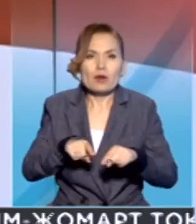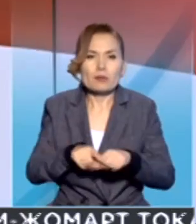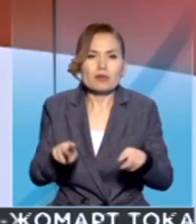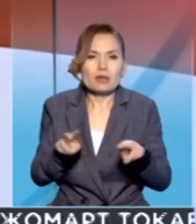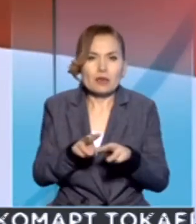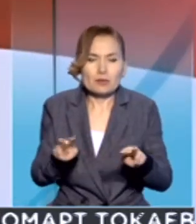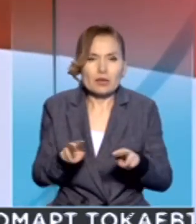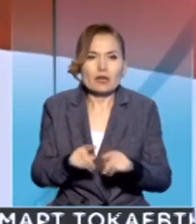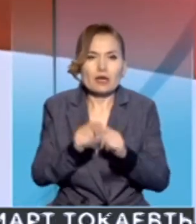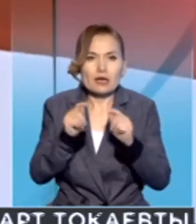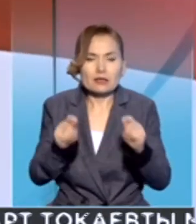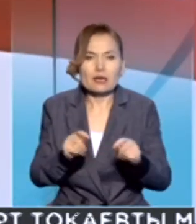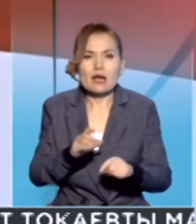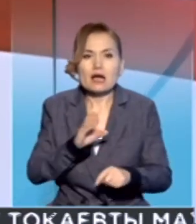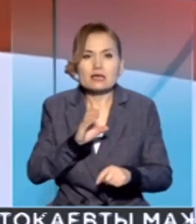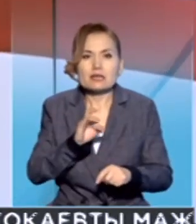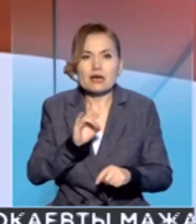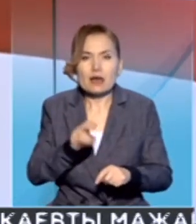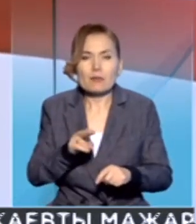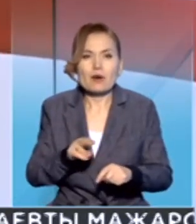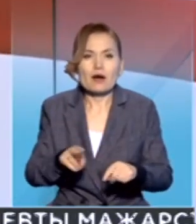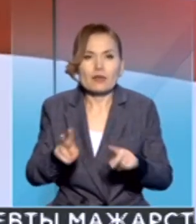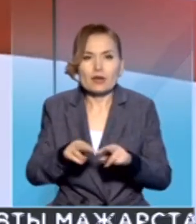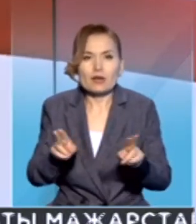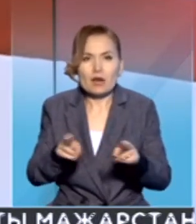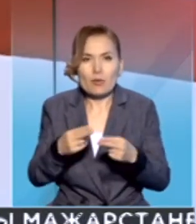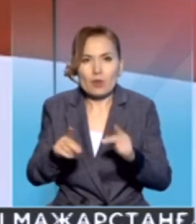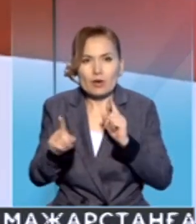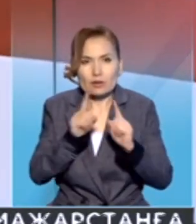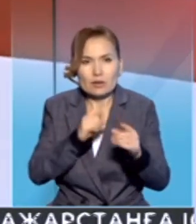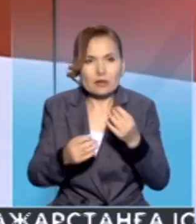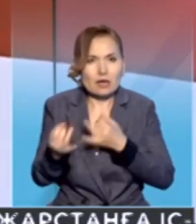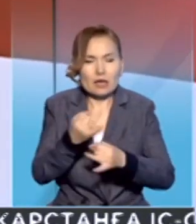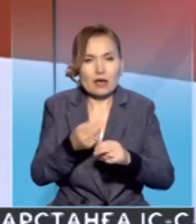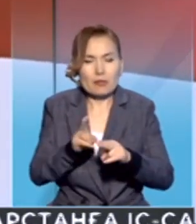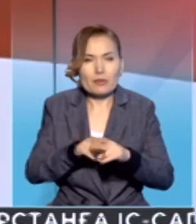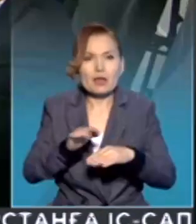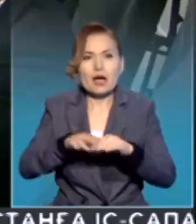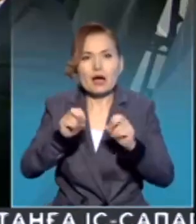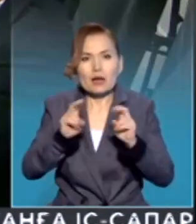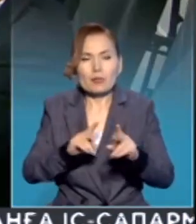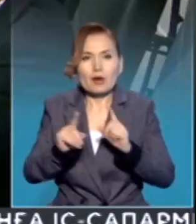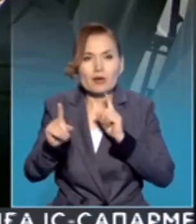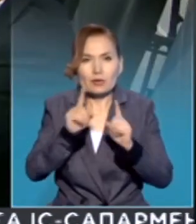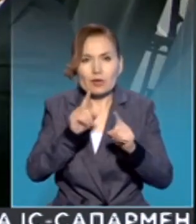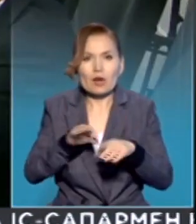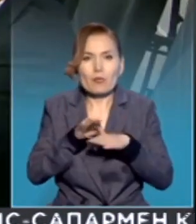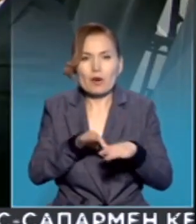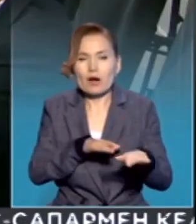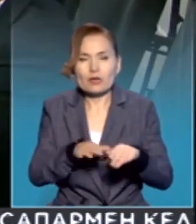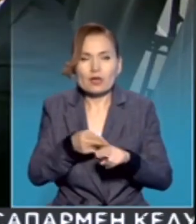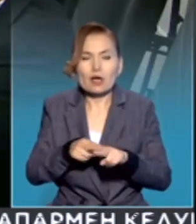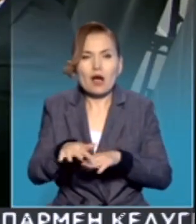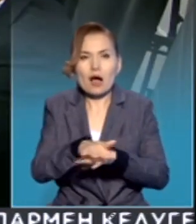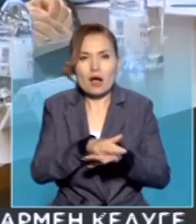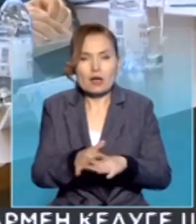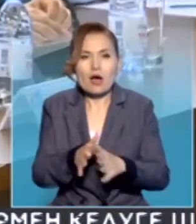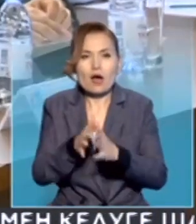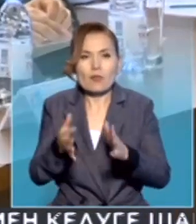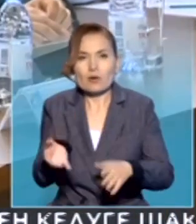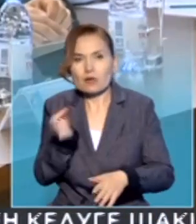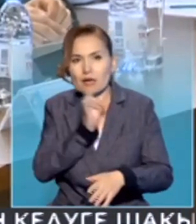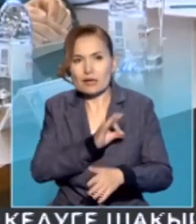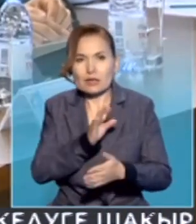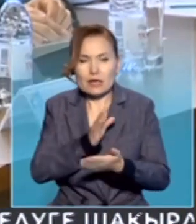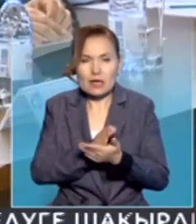даму министрлігі ұйымдастырған сарап эксперттер клубының ортасында айтылды. Сарапшылар референдум өткізудің қоғамға оң әсерлерін атап